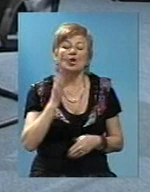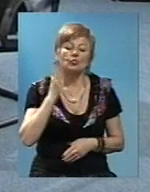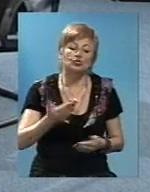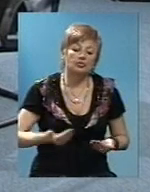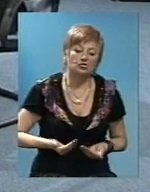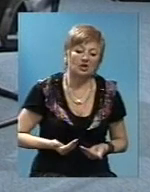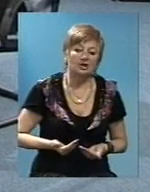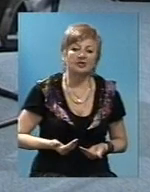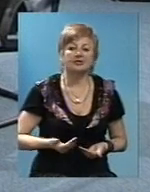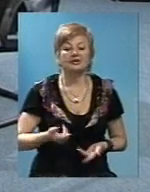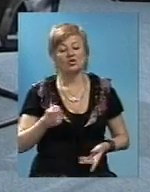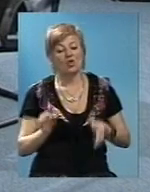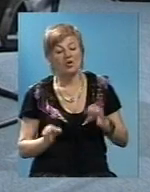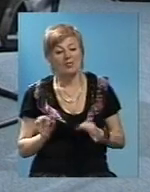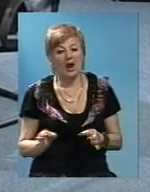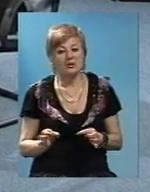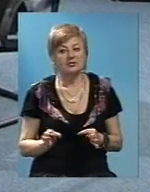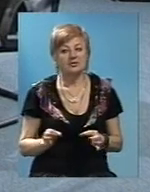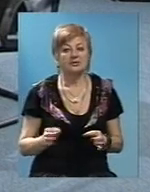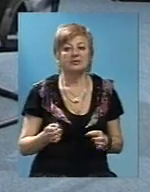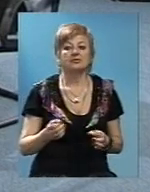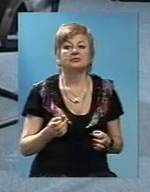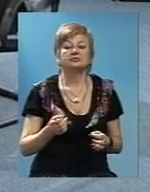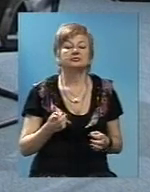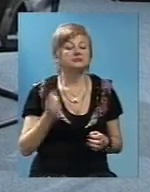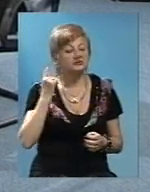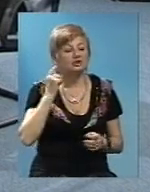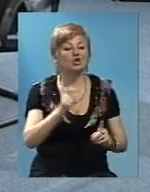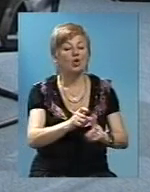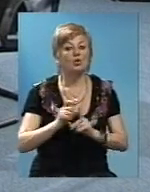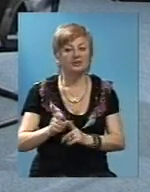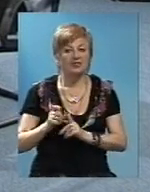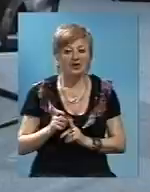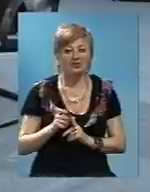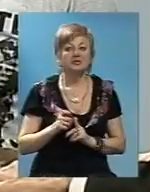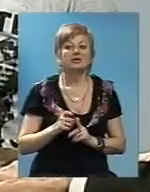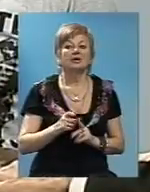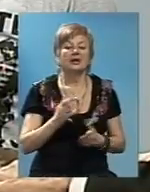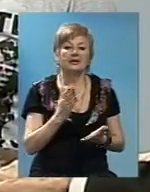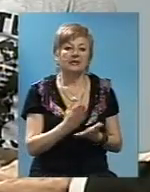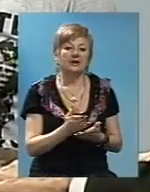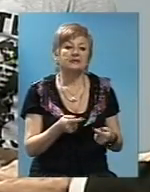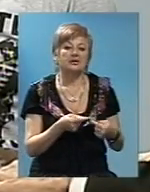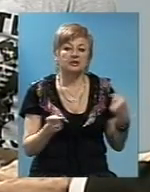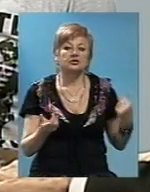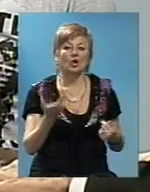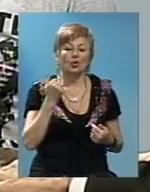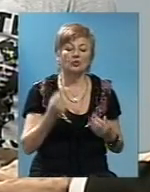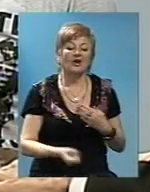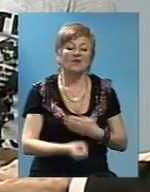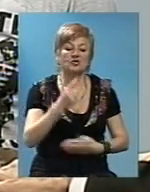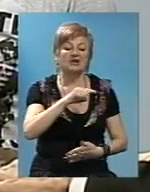чи цей хостел нормальний, які там відгуки. Так само з залізницею, коли виникають